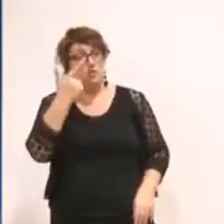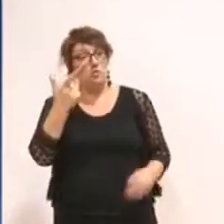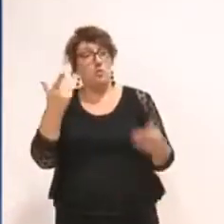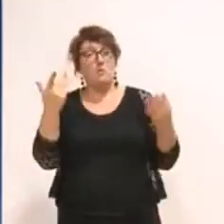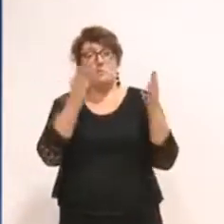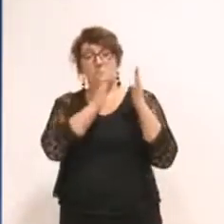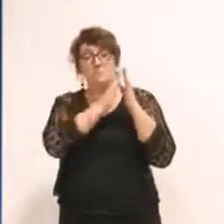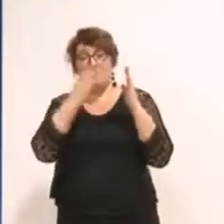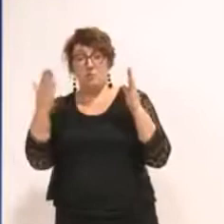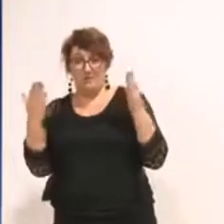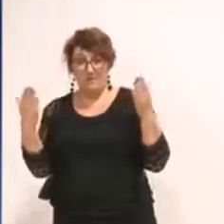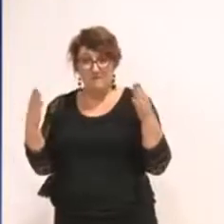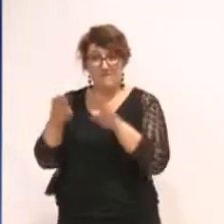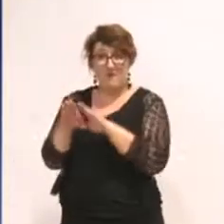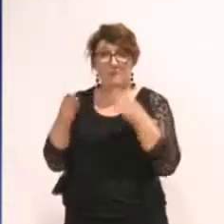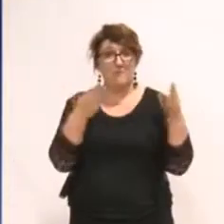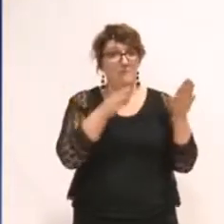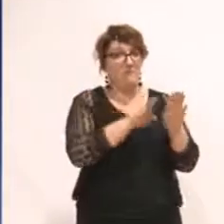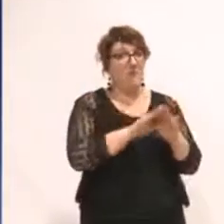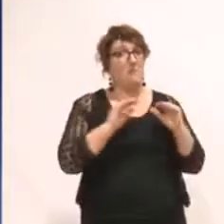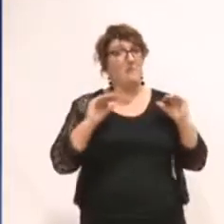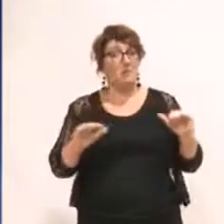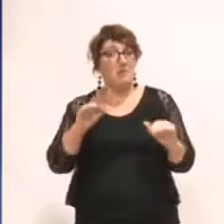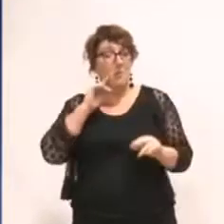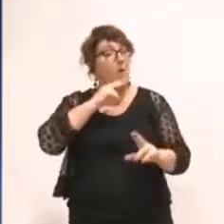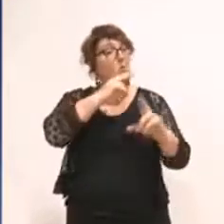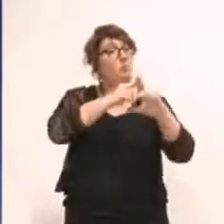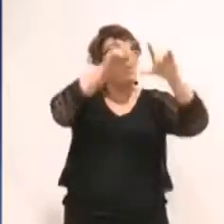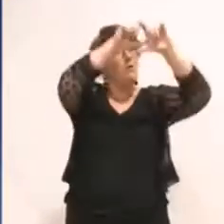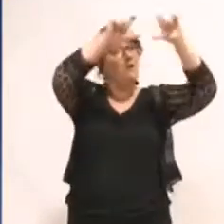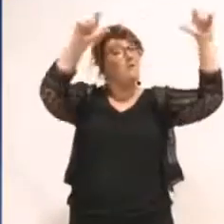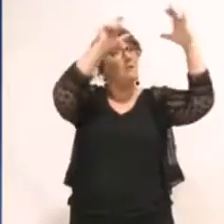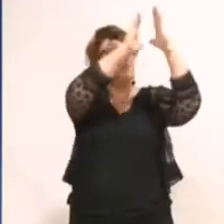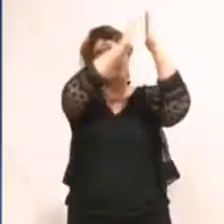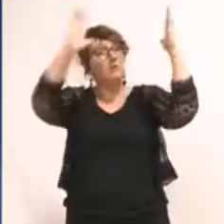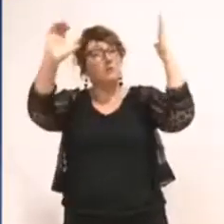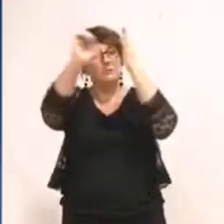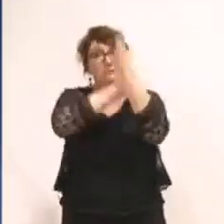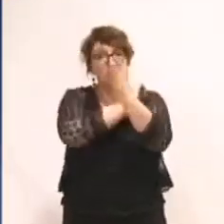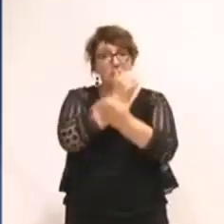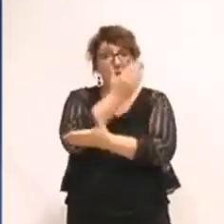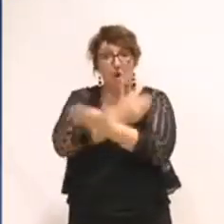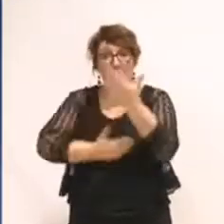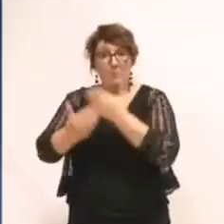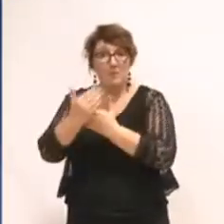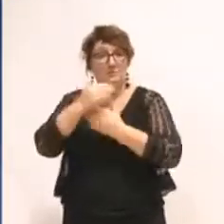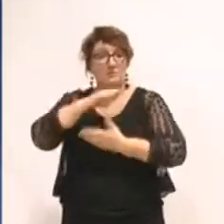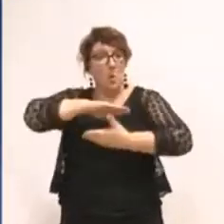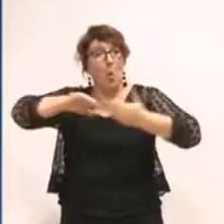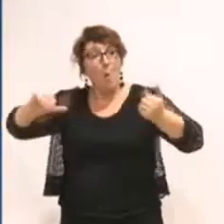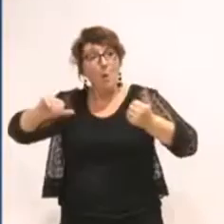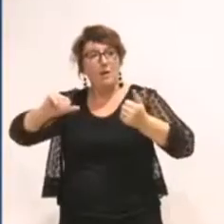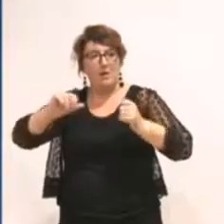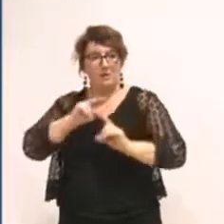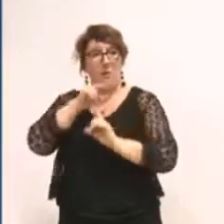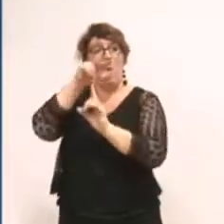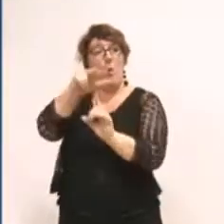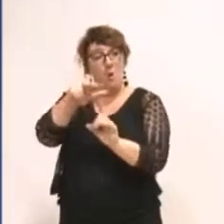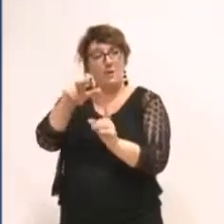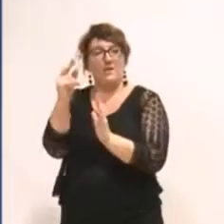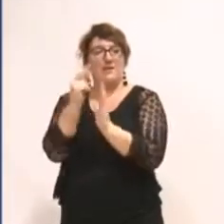supprimées, puisqu'elles ne s'appelleront plus bibliothèques. Hein. Elles vont être remplacées par des relais lecture qui vont